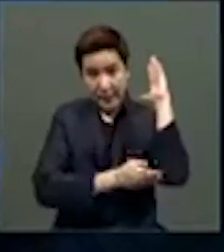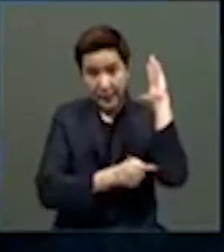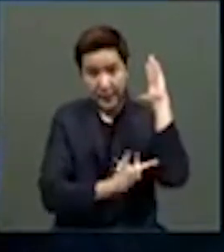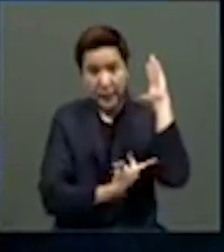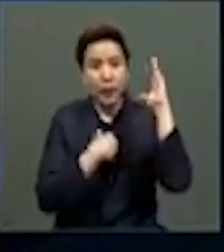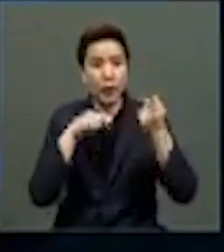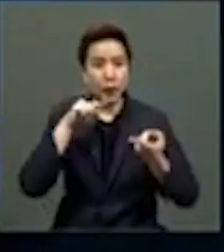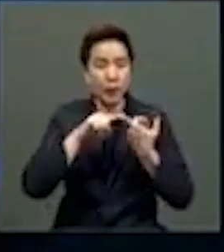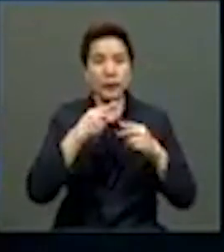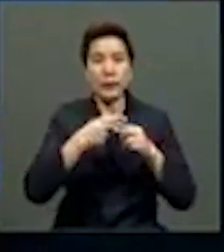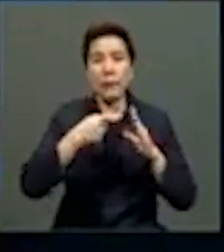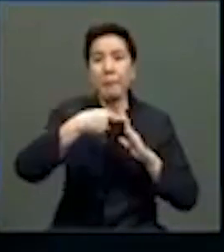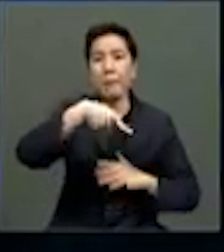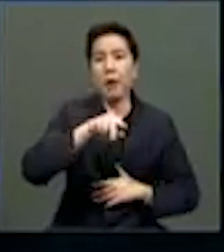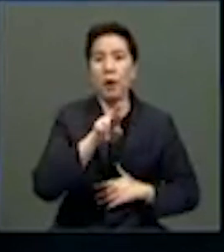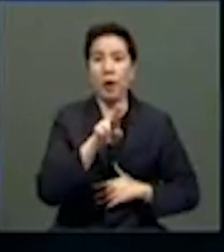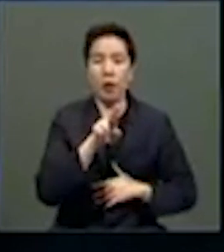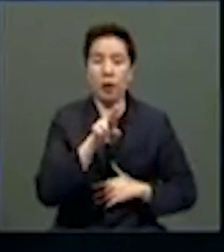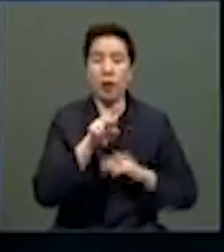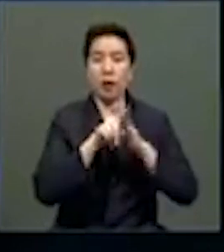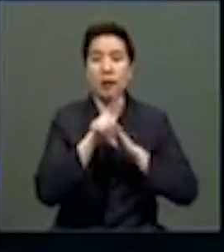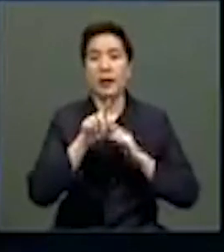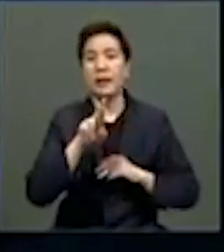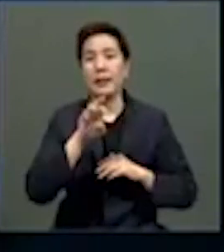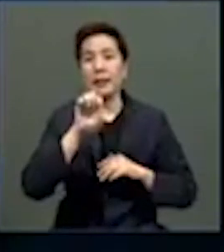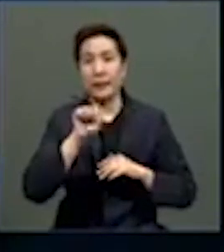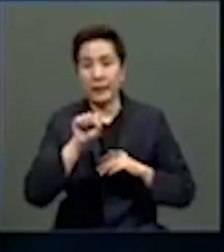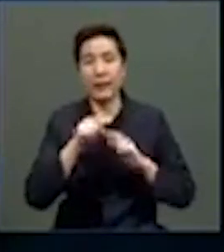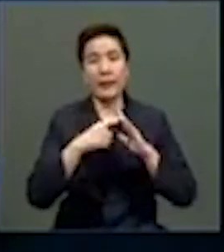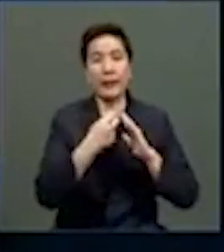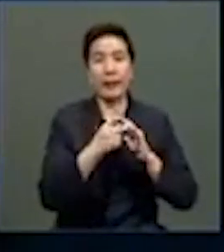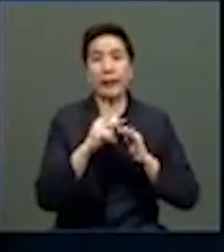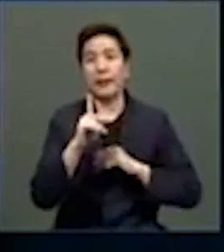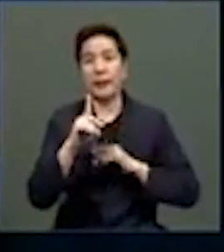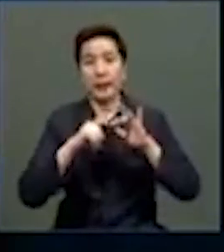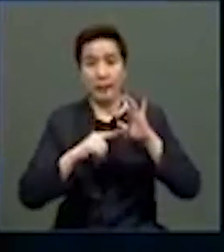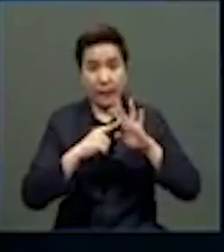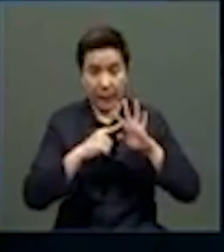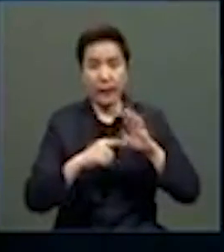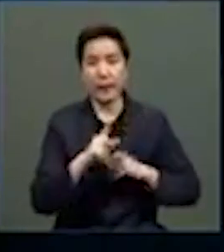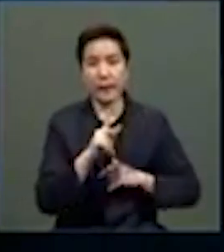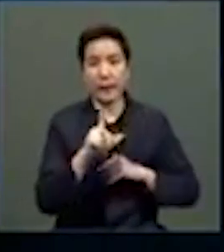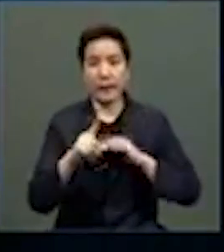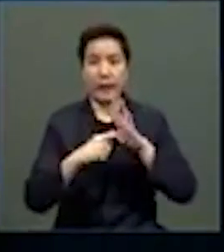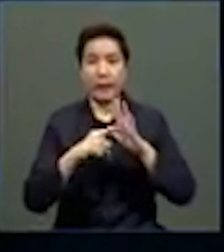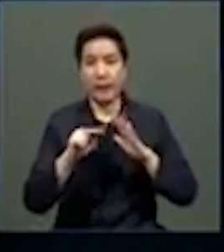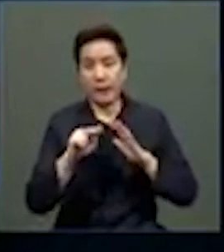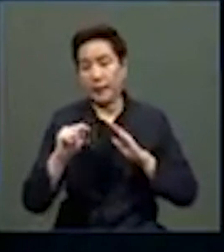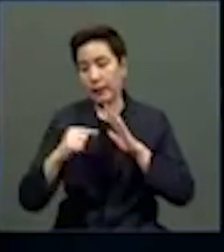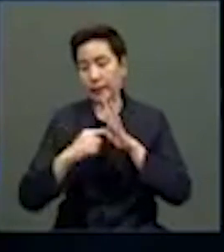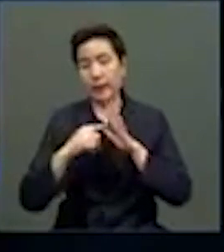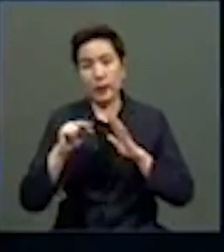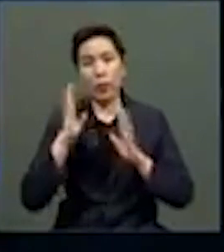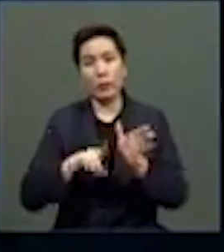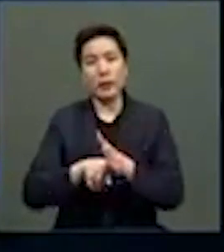ไทยนะคะก็คือเพอริสเคดาห์ไปรักและกะลันตันค่ะจะเห็นได้ว่าในศรีรัศมิ์นี้นะก็ยังพบผู้